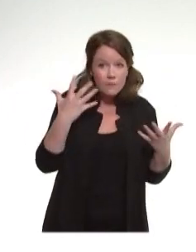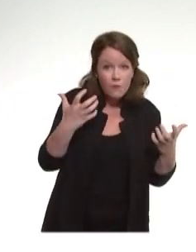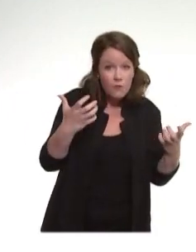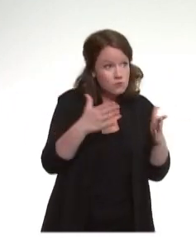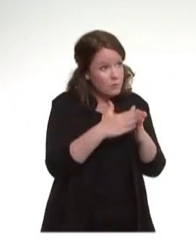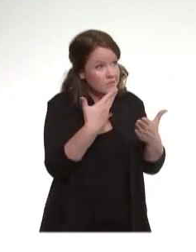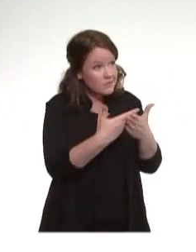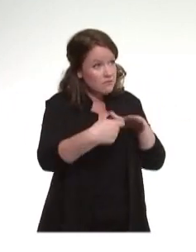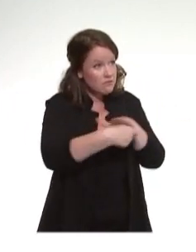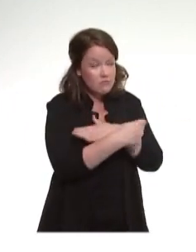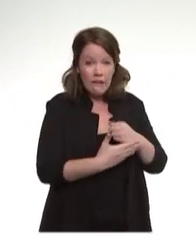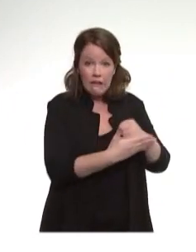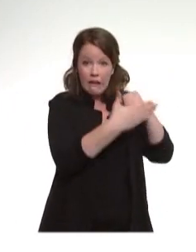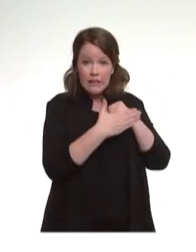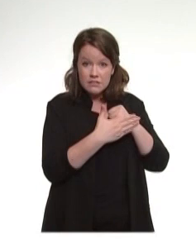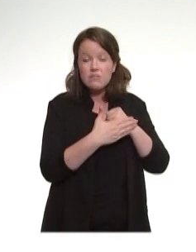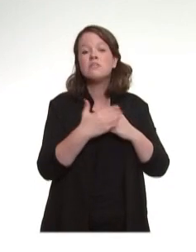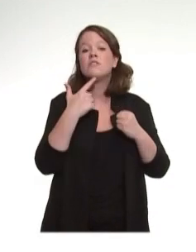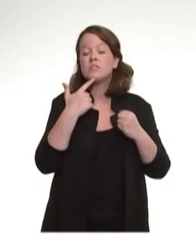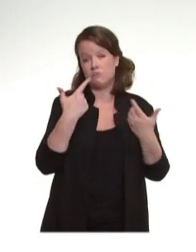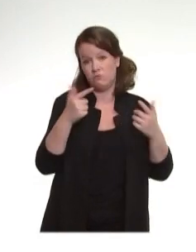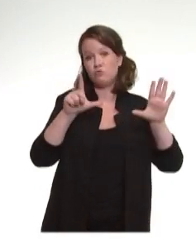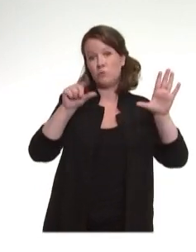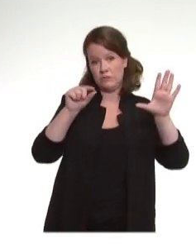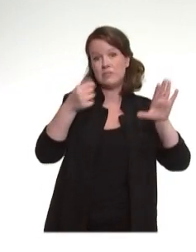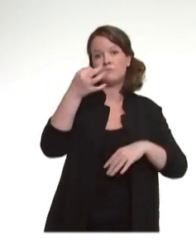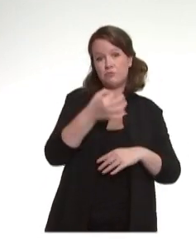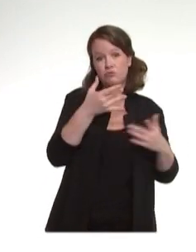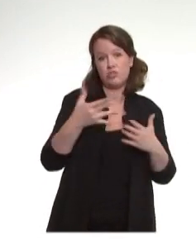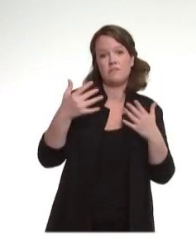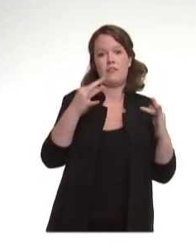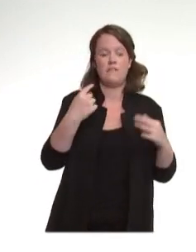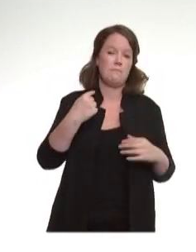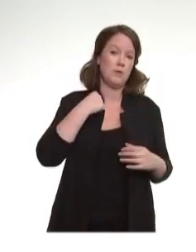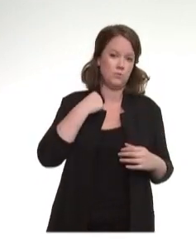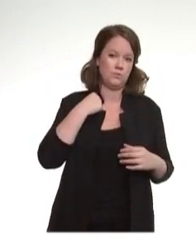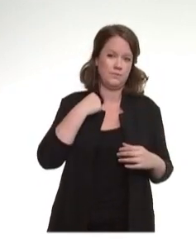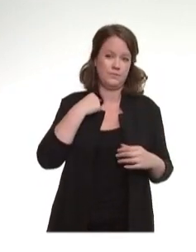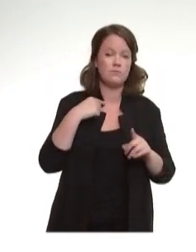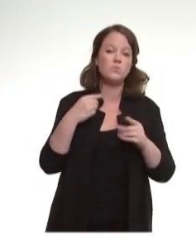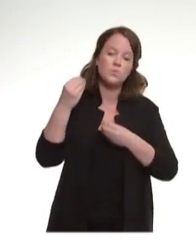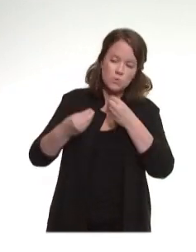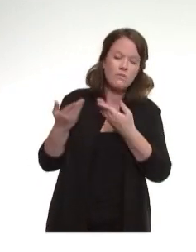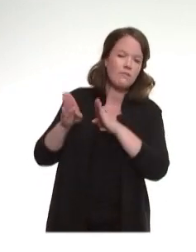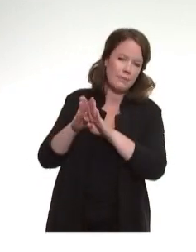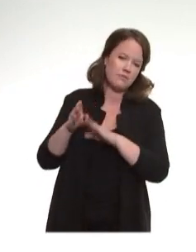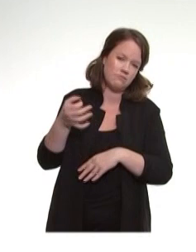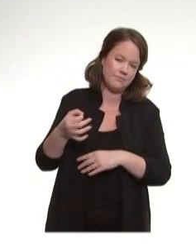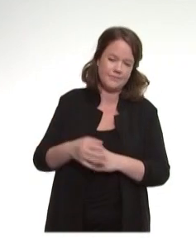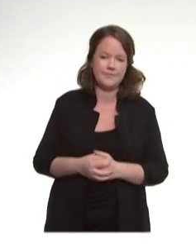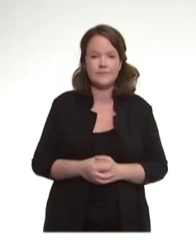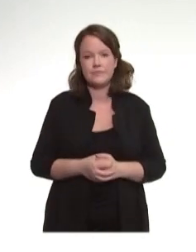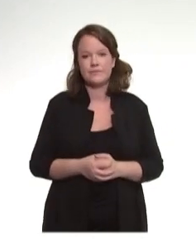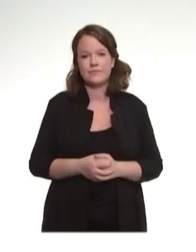80% mais 70% de votre chiffre d'affaires je rappelle que pour pouvoir bénéficier de ce procédé